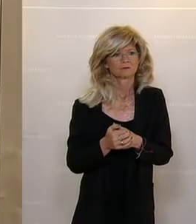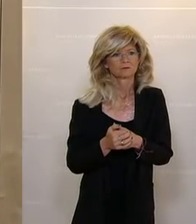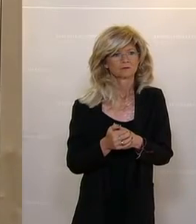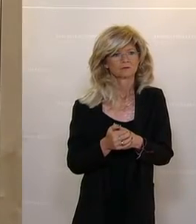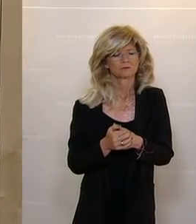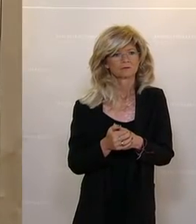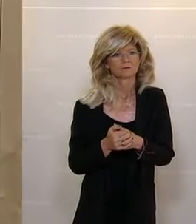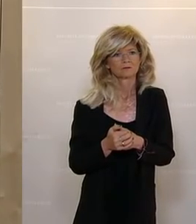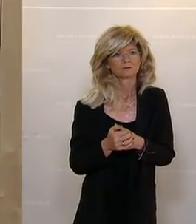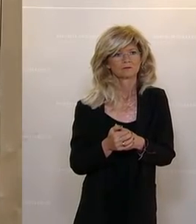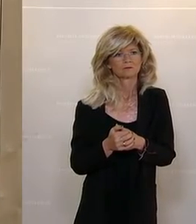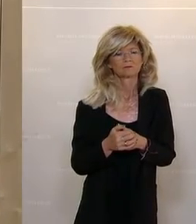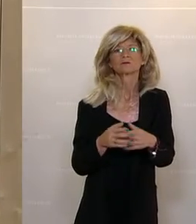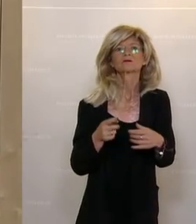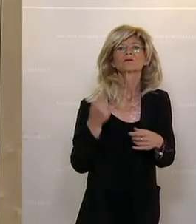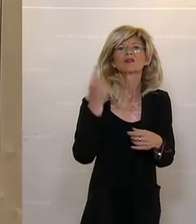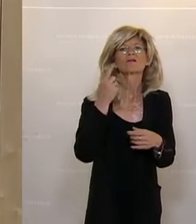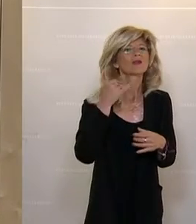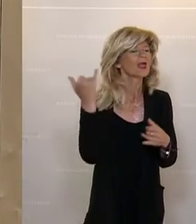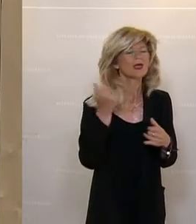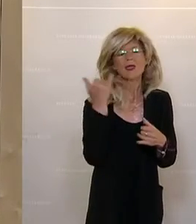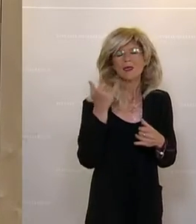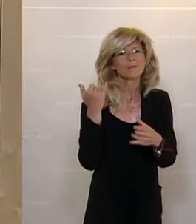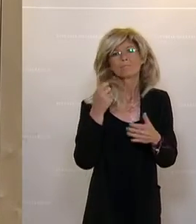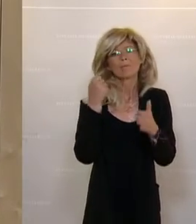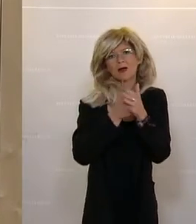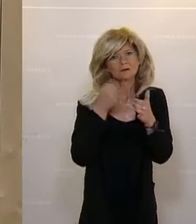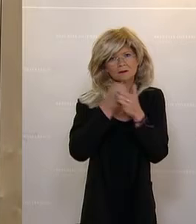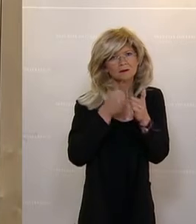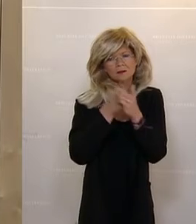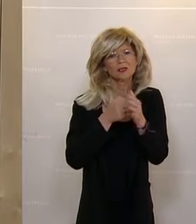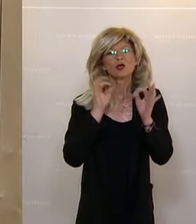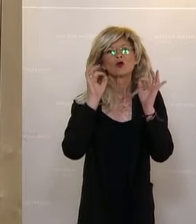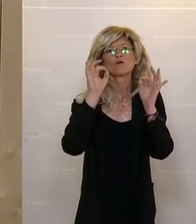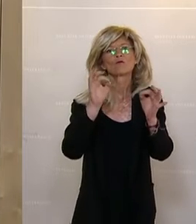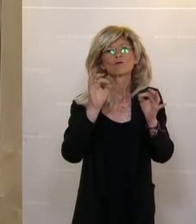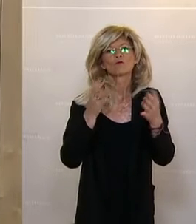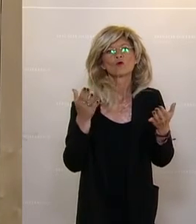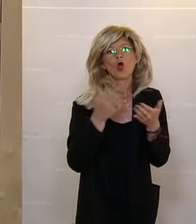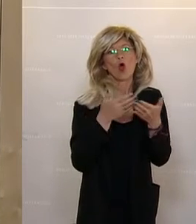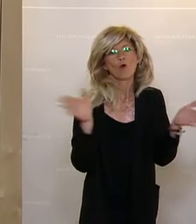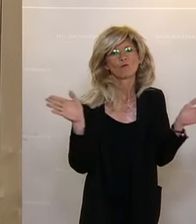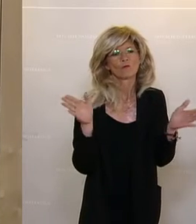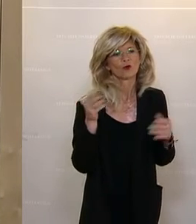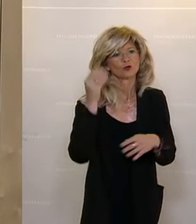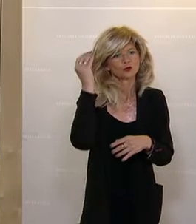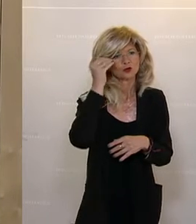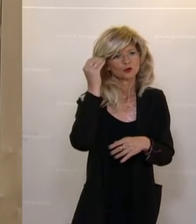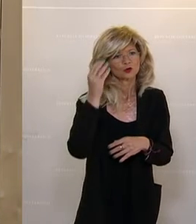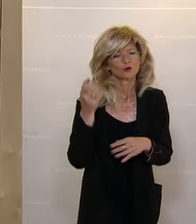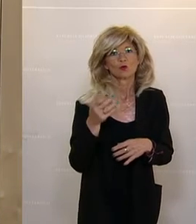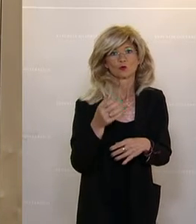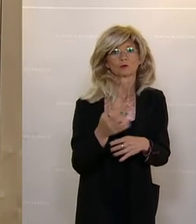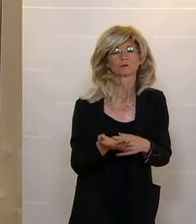wir haben uns ja immer für offene Schulen eingesetzt und eben der Fokus kann ja nicht sein, von Ihnen jetzt die Ausnahmeregelungen für